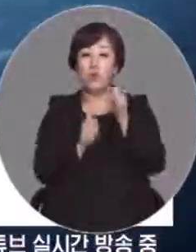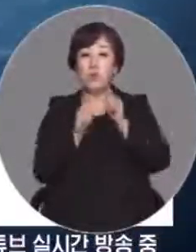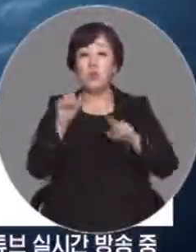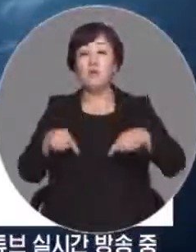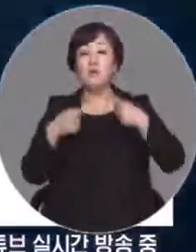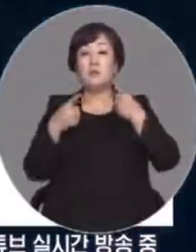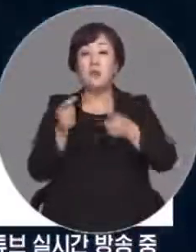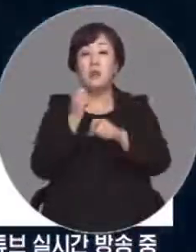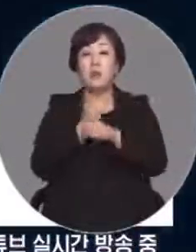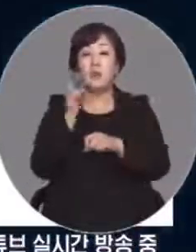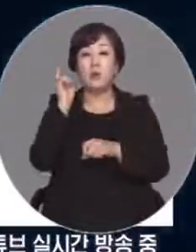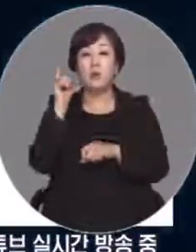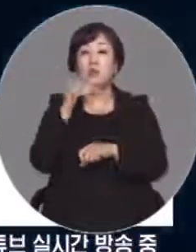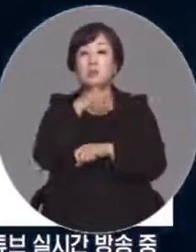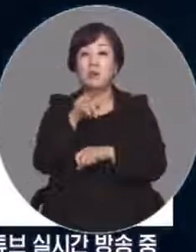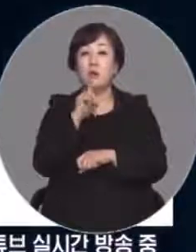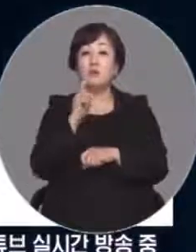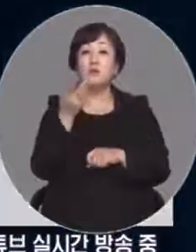뛰어든 걸로 관측되고 있습니다.